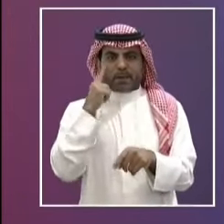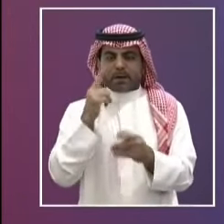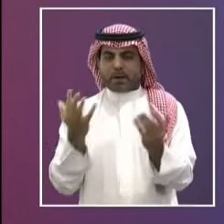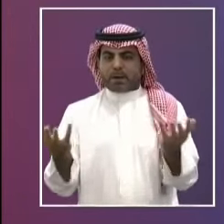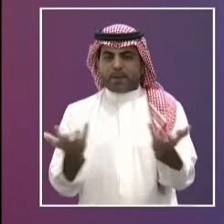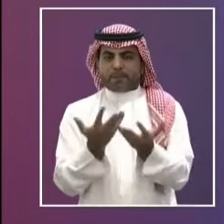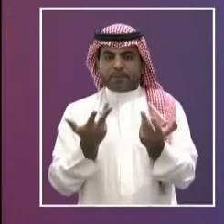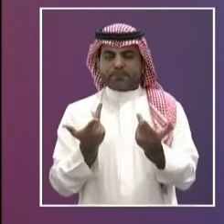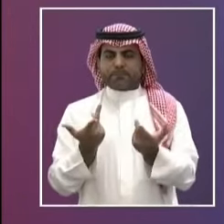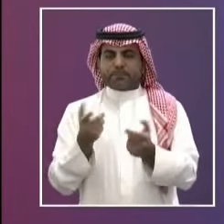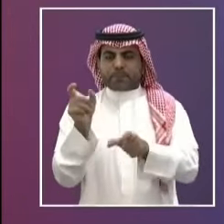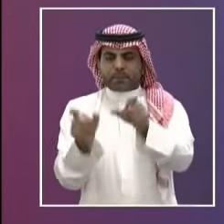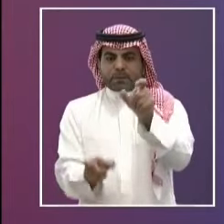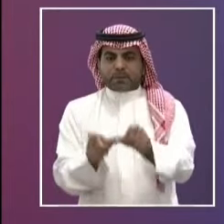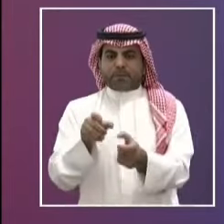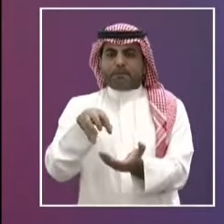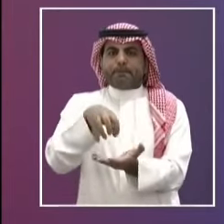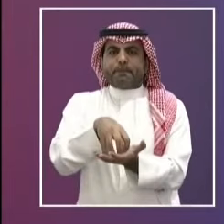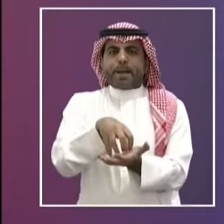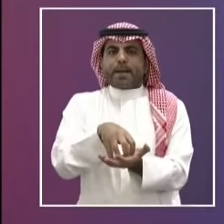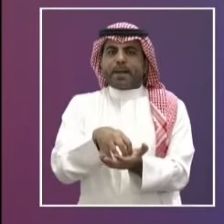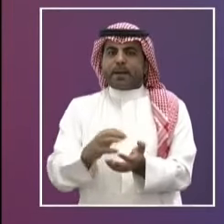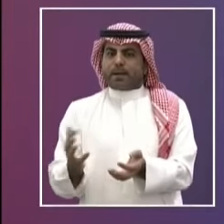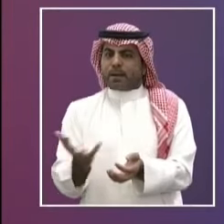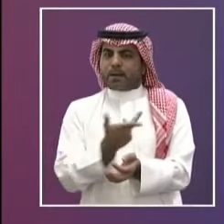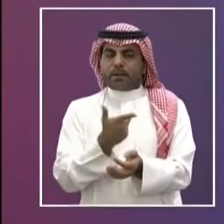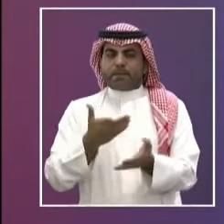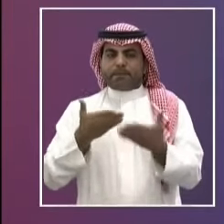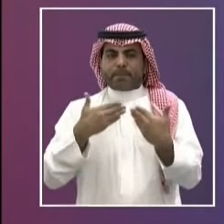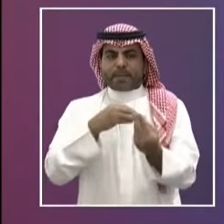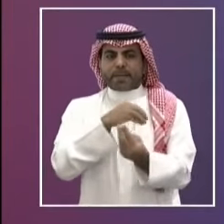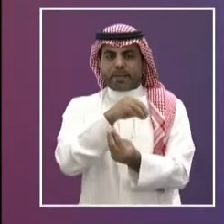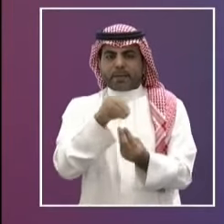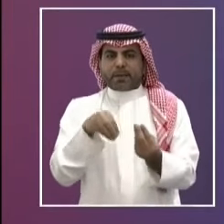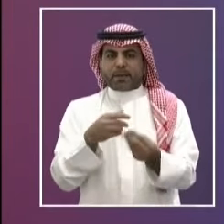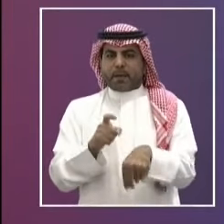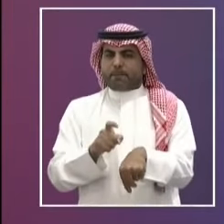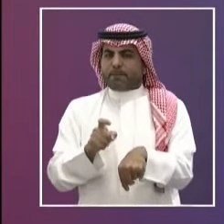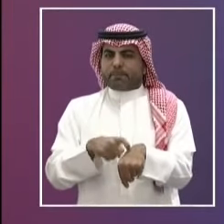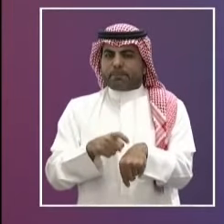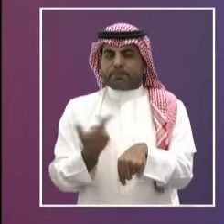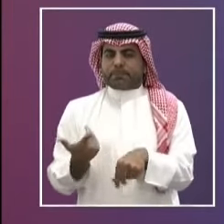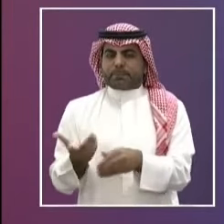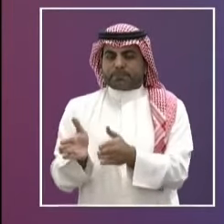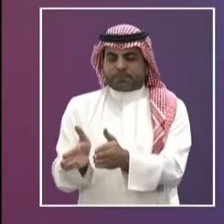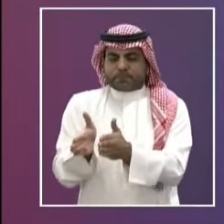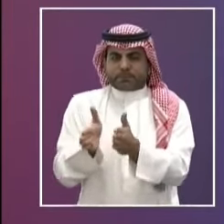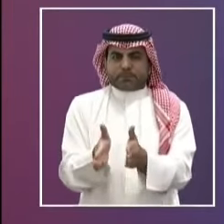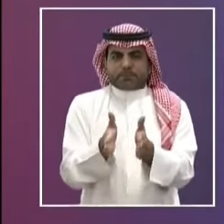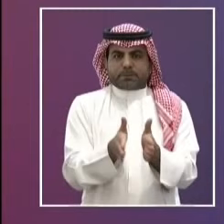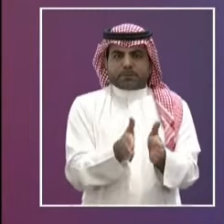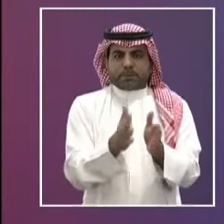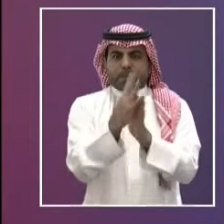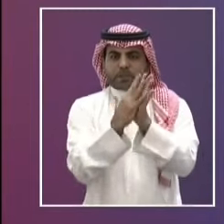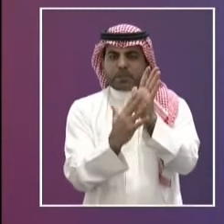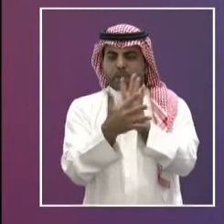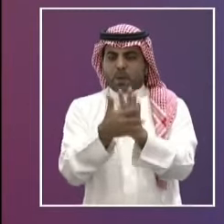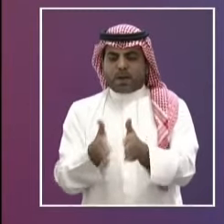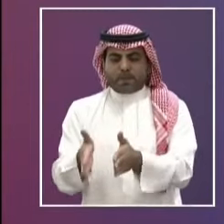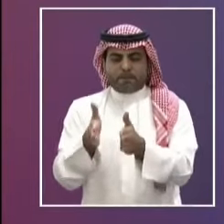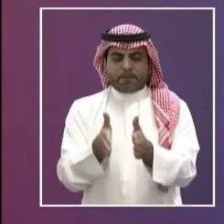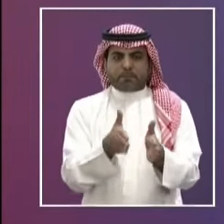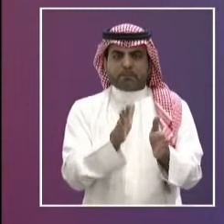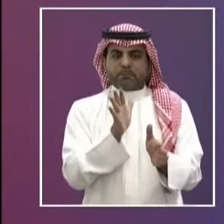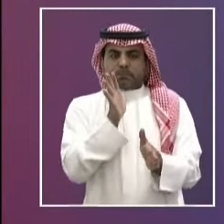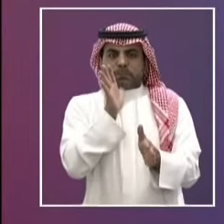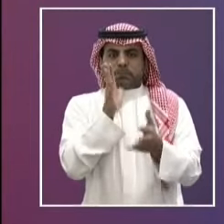بالأعداد والأماكن التي سوف يأتي منها المعتمرون والفترات التي سوف يكون التواجد فيها مثلا عالي